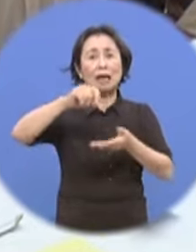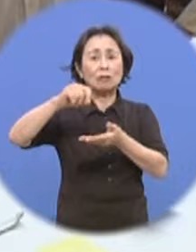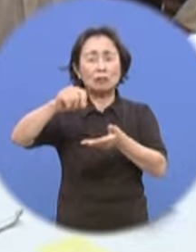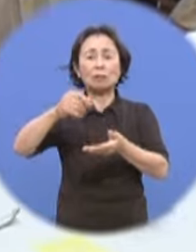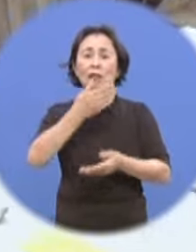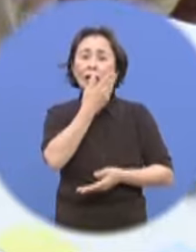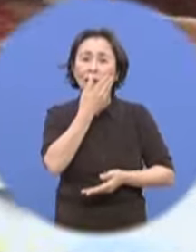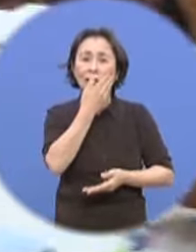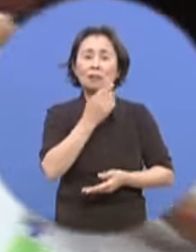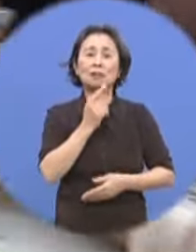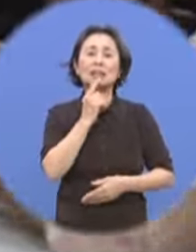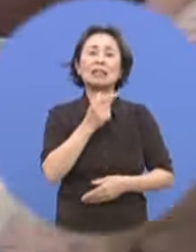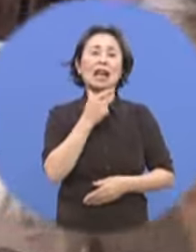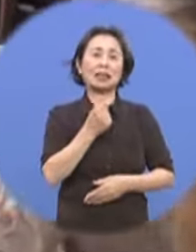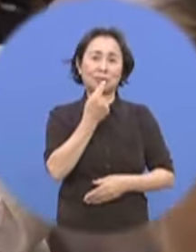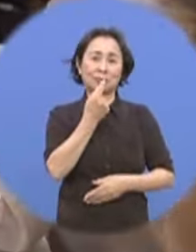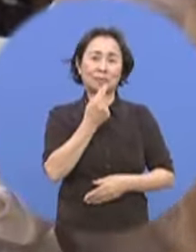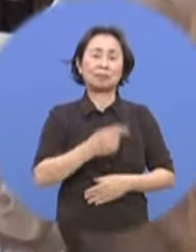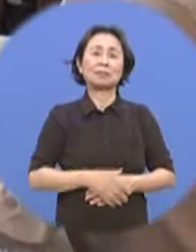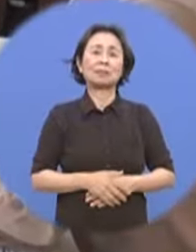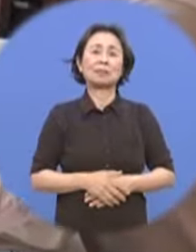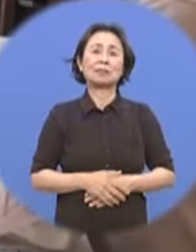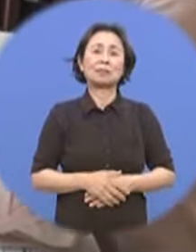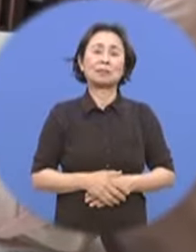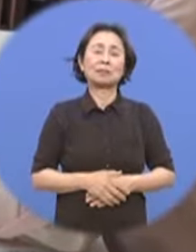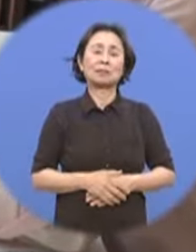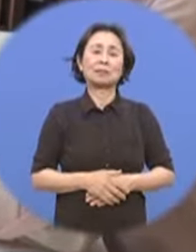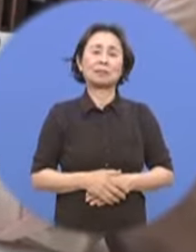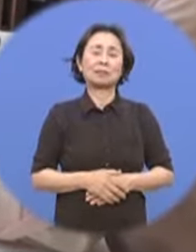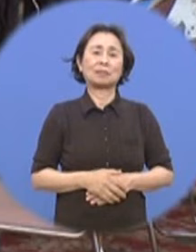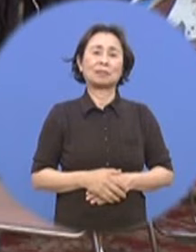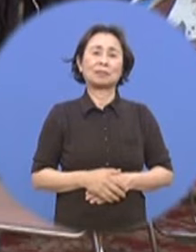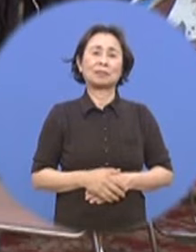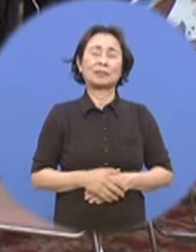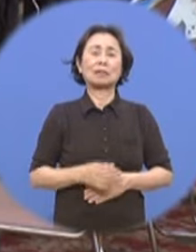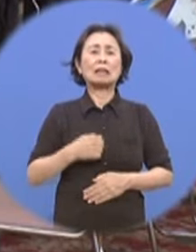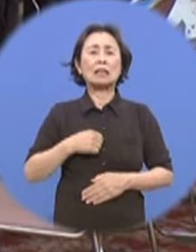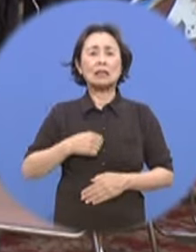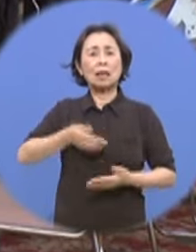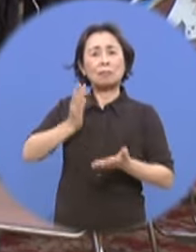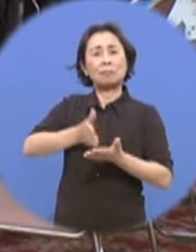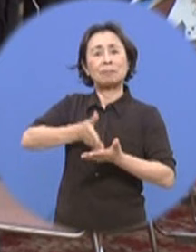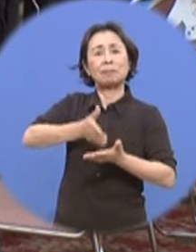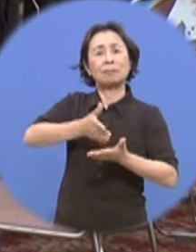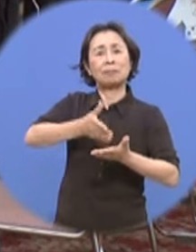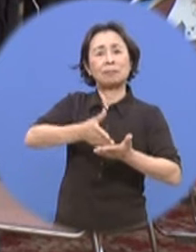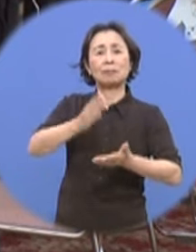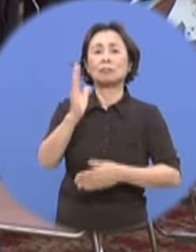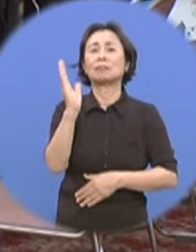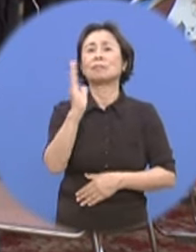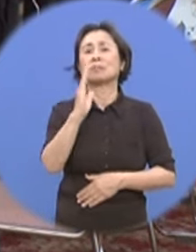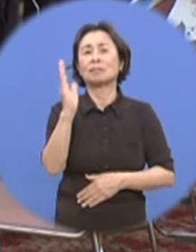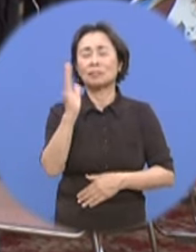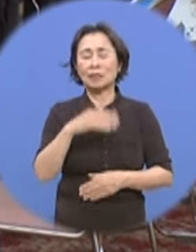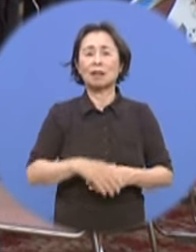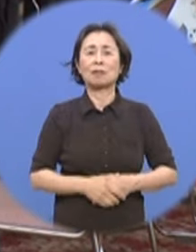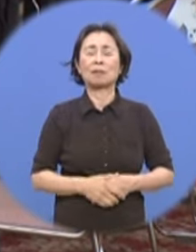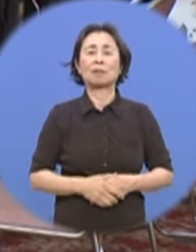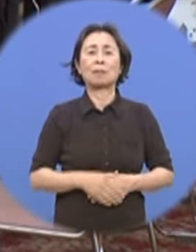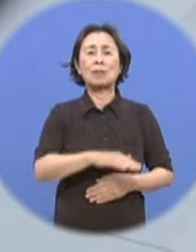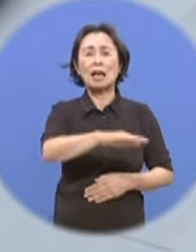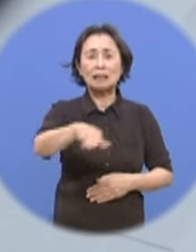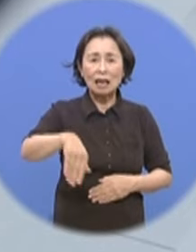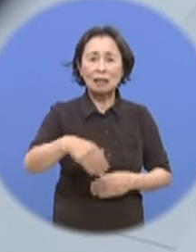を伝えたかったんですねですのでこう私の方からの何か一方的なお話っていうよりも皆さんが